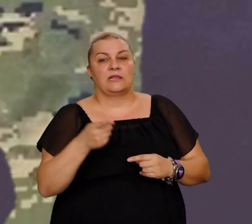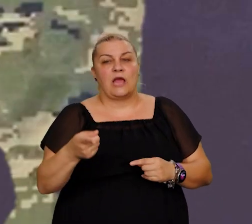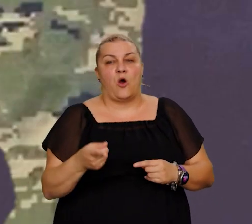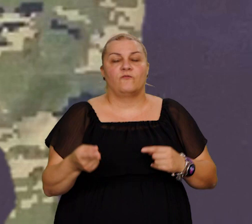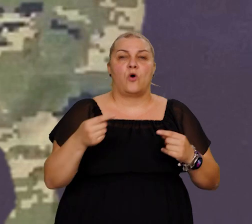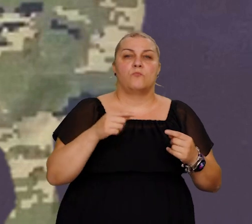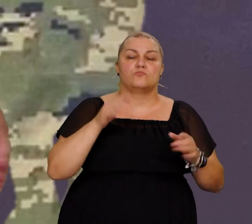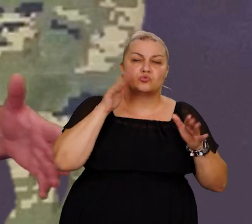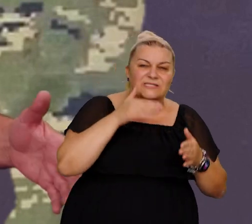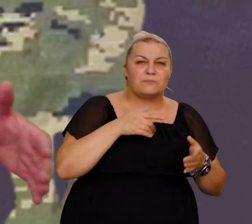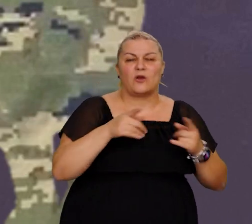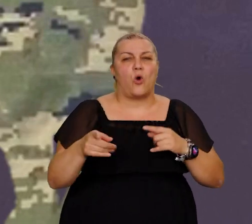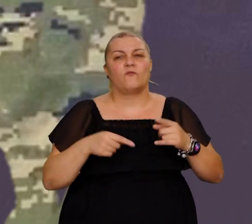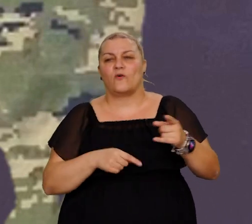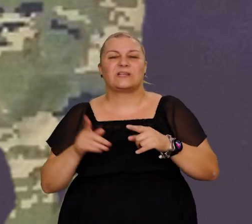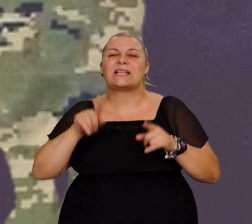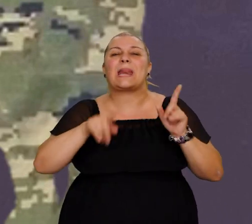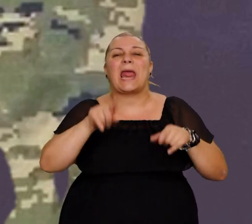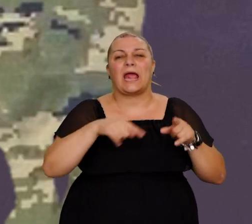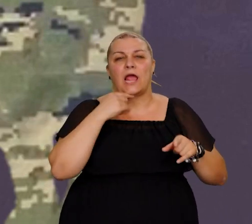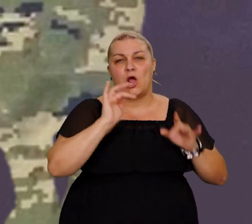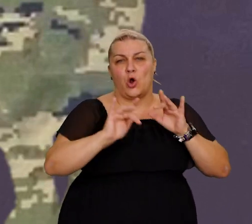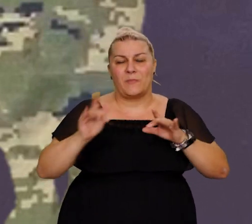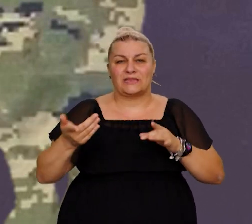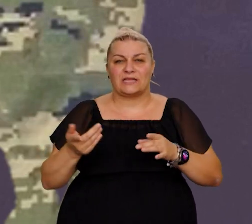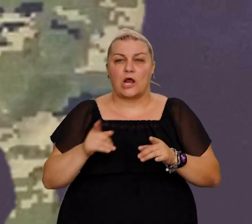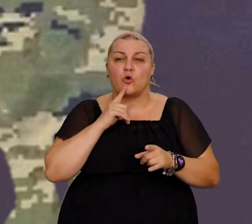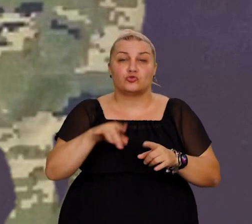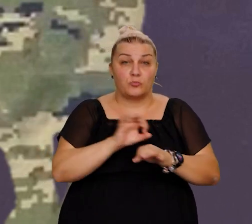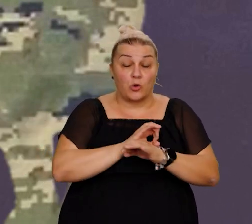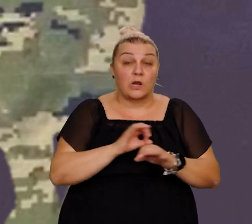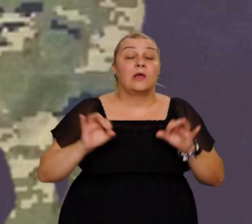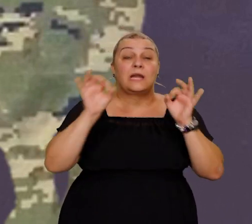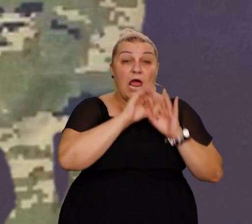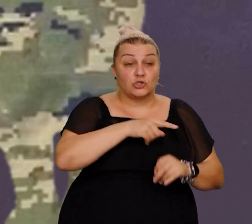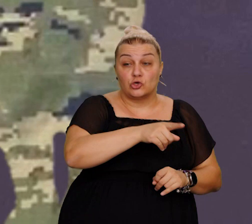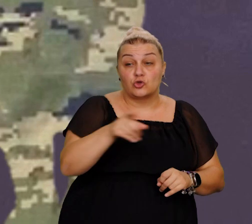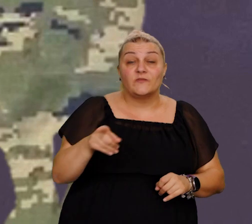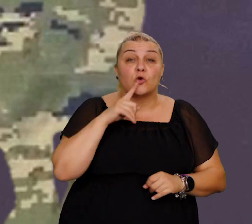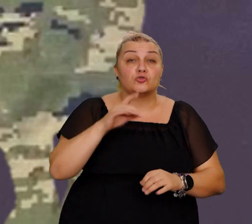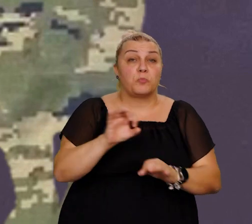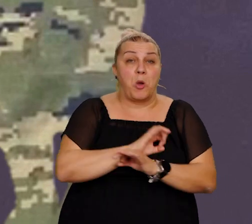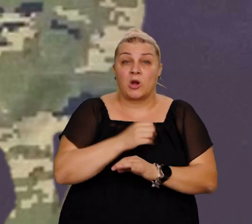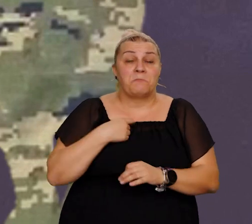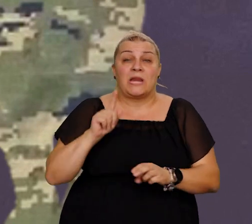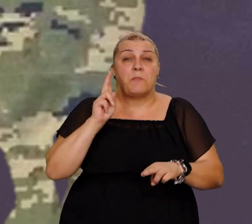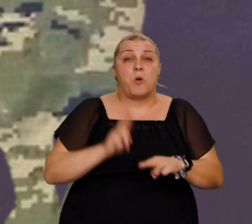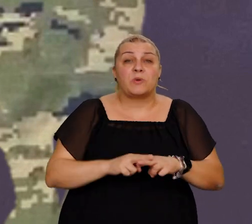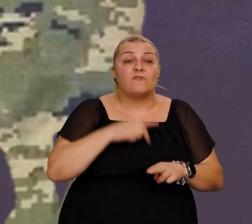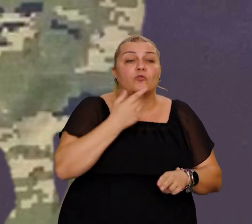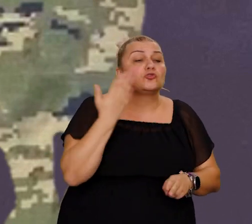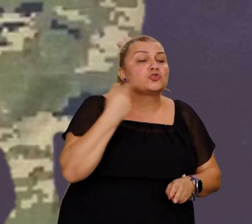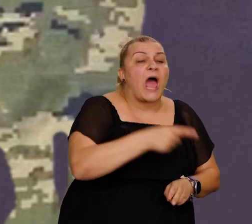se izjašnjavao kao musliman, pa neko, za neke ljude koji su poginuli. Nažalost, tih ljudi više nema i niko smo mi da mi određujemo šta je ko je